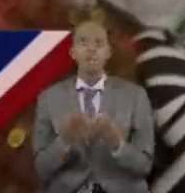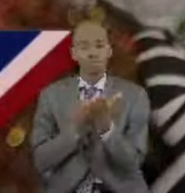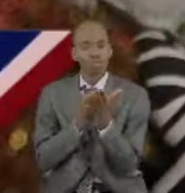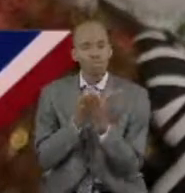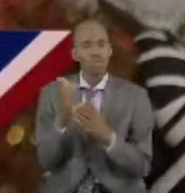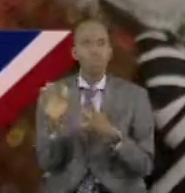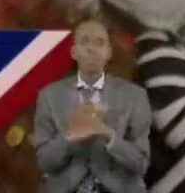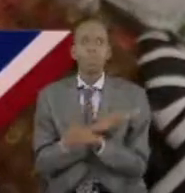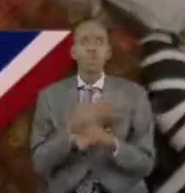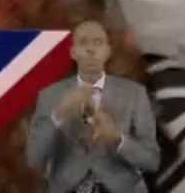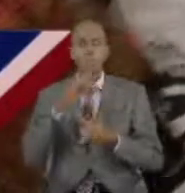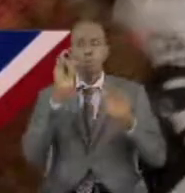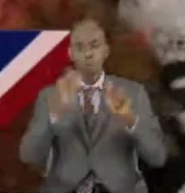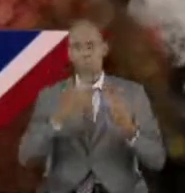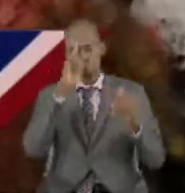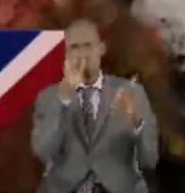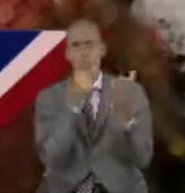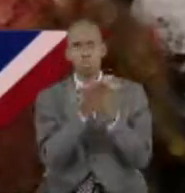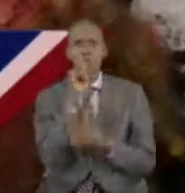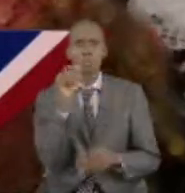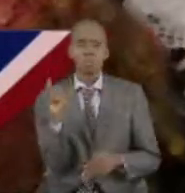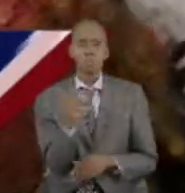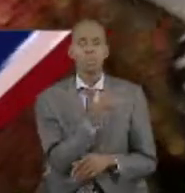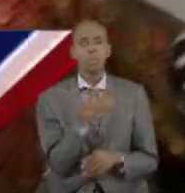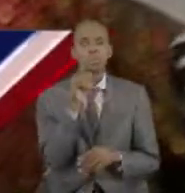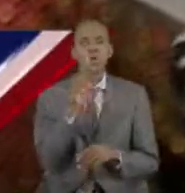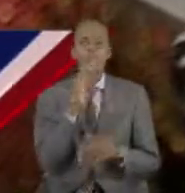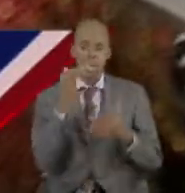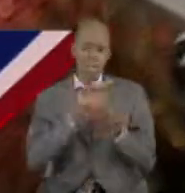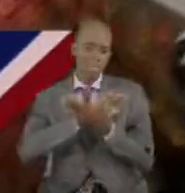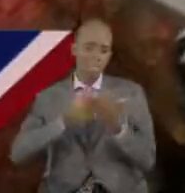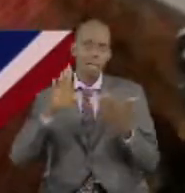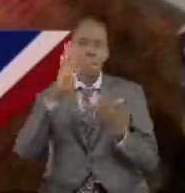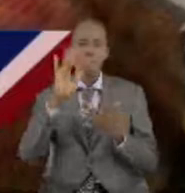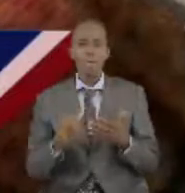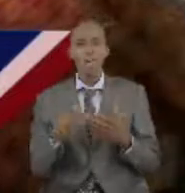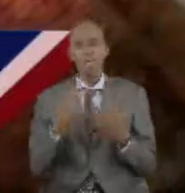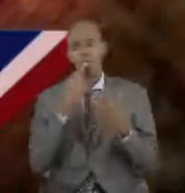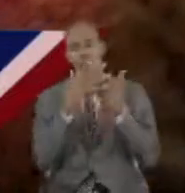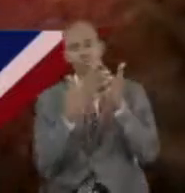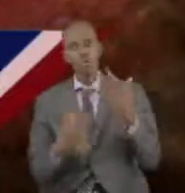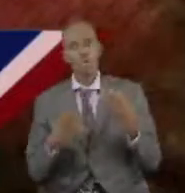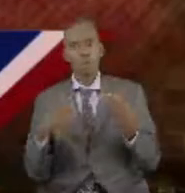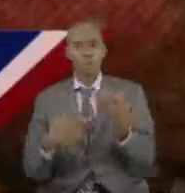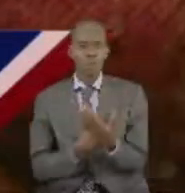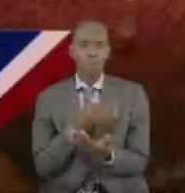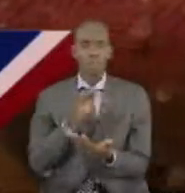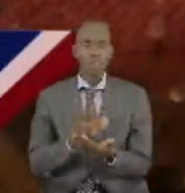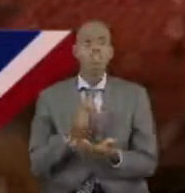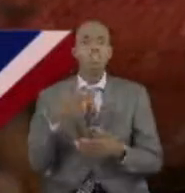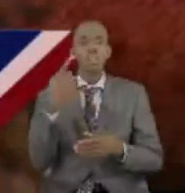une véritable vous êtes plein de vérité vous êtes et dire la vérité vous êtes idée de confiance la véracité la